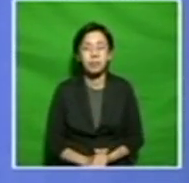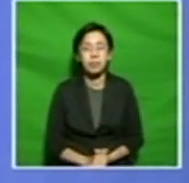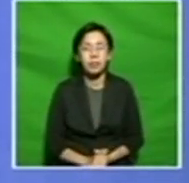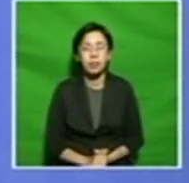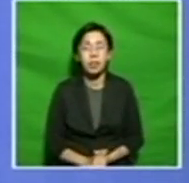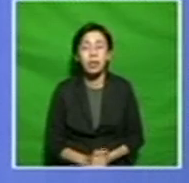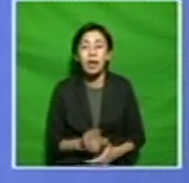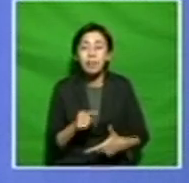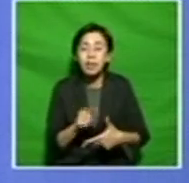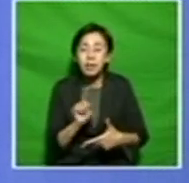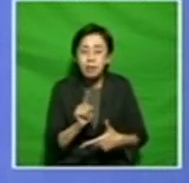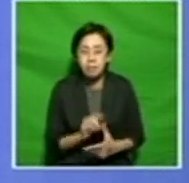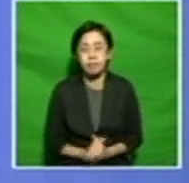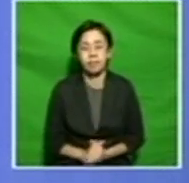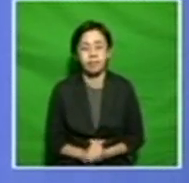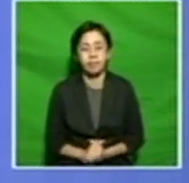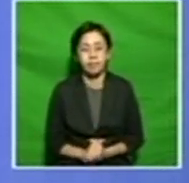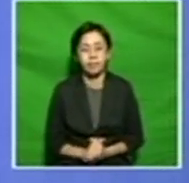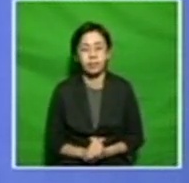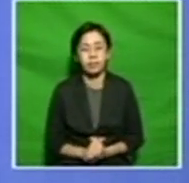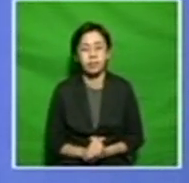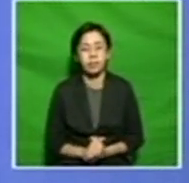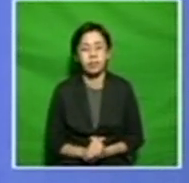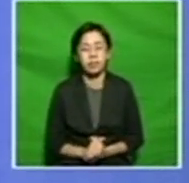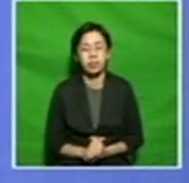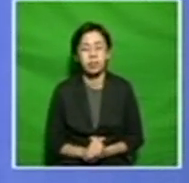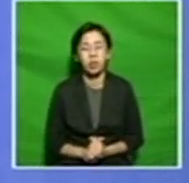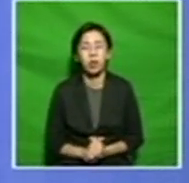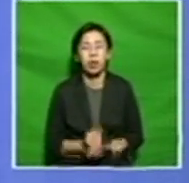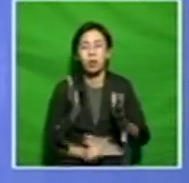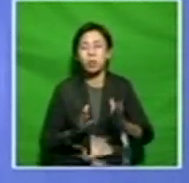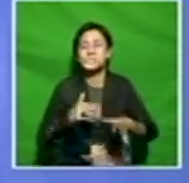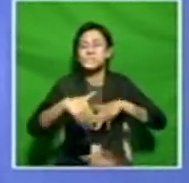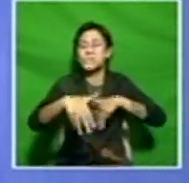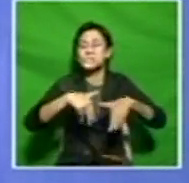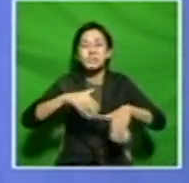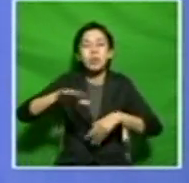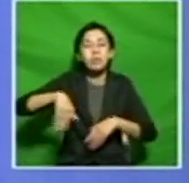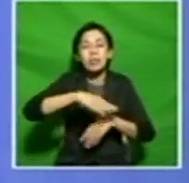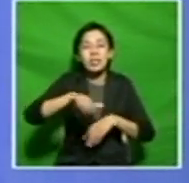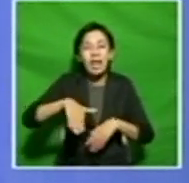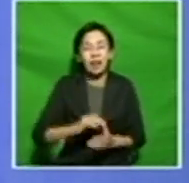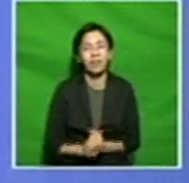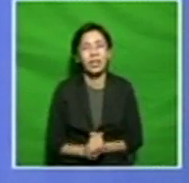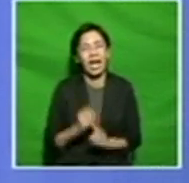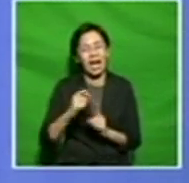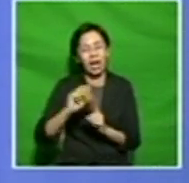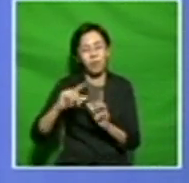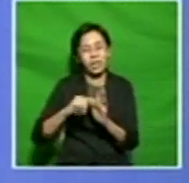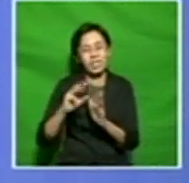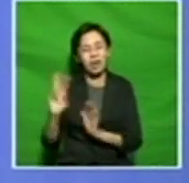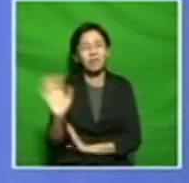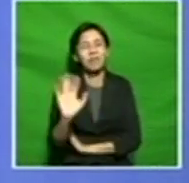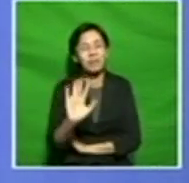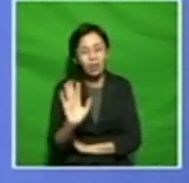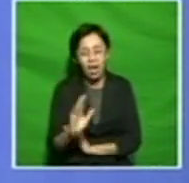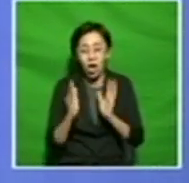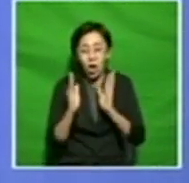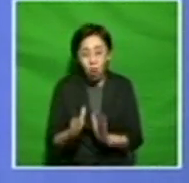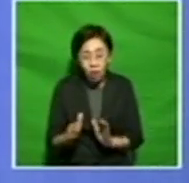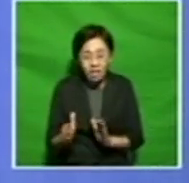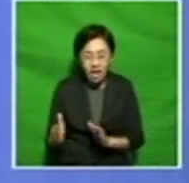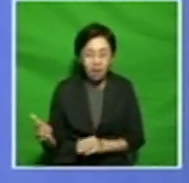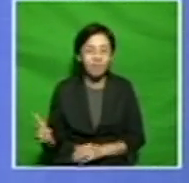ก็คือห้ามเกี่ยวกับชาวคนทั้งหลายผมไม่ควรใช้คำว่าชาวเดินทางเข้าม